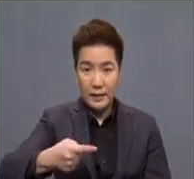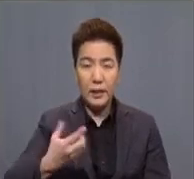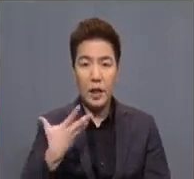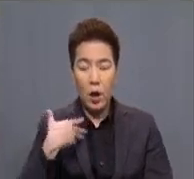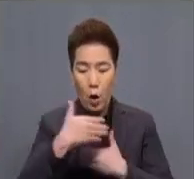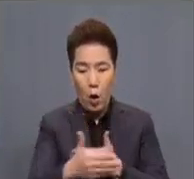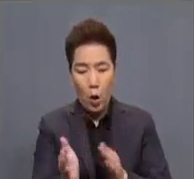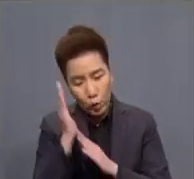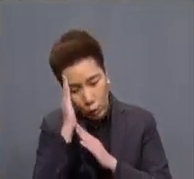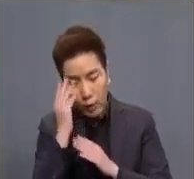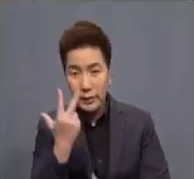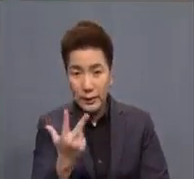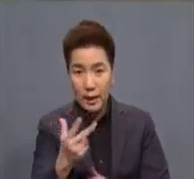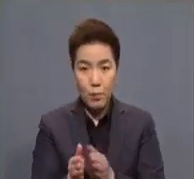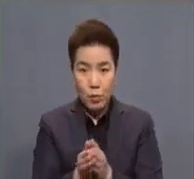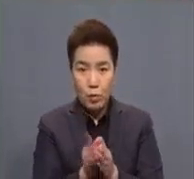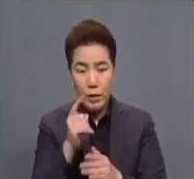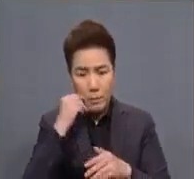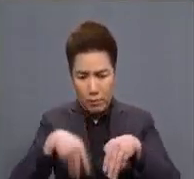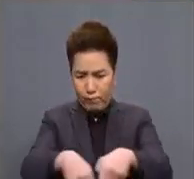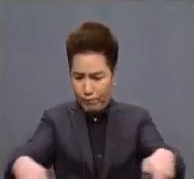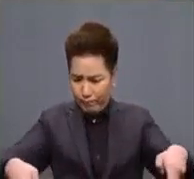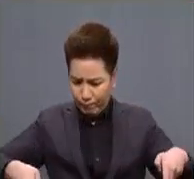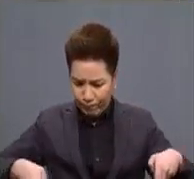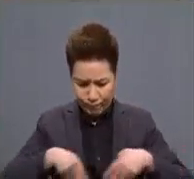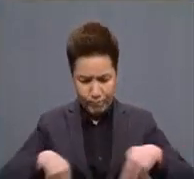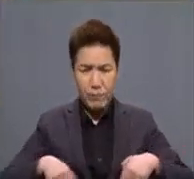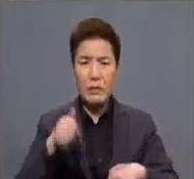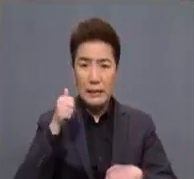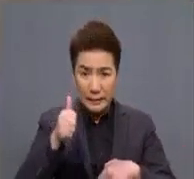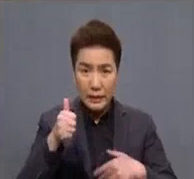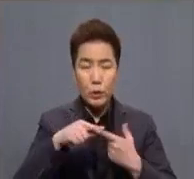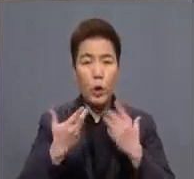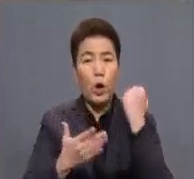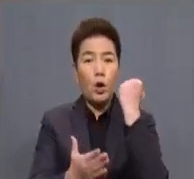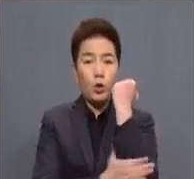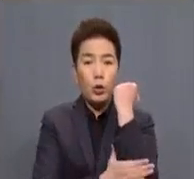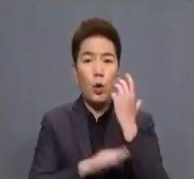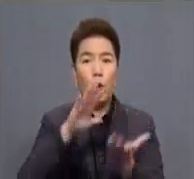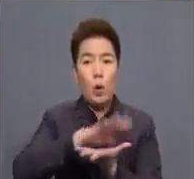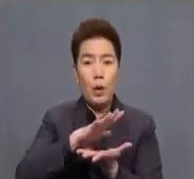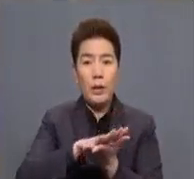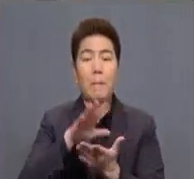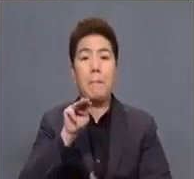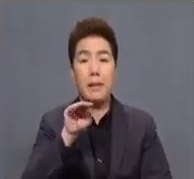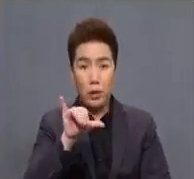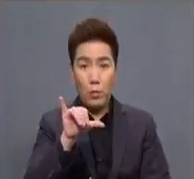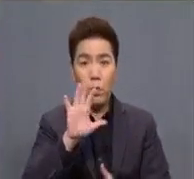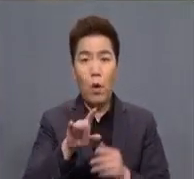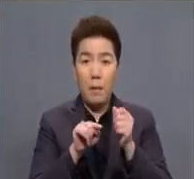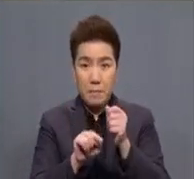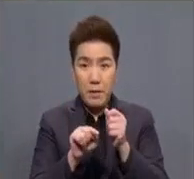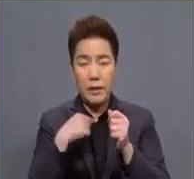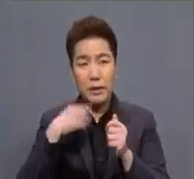3ห้องนอน1ห้องครัวก็รั้วรอบขอบชิดดีนะครับ อยู่หลังซอยโรงเรียนมัธยมประจันอำเภอนะฮะ